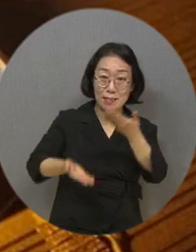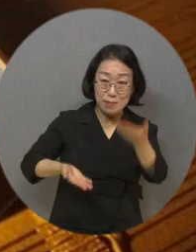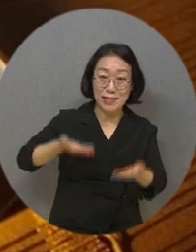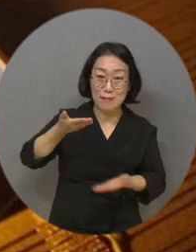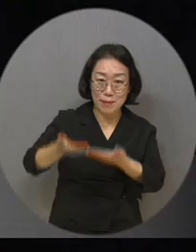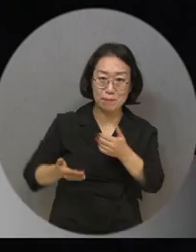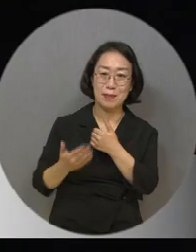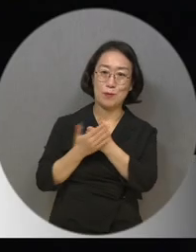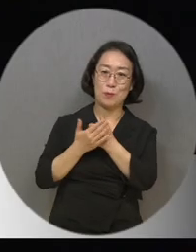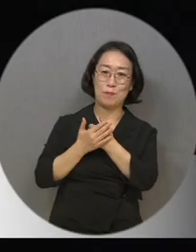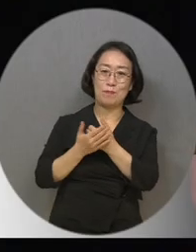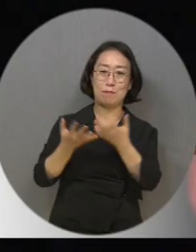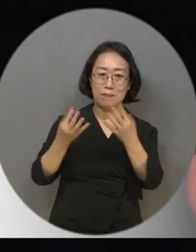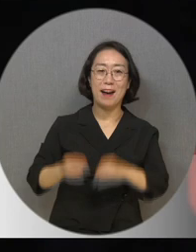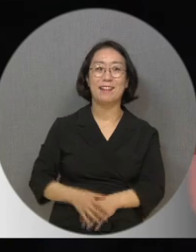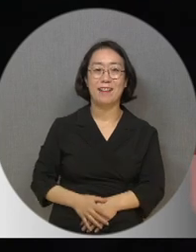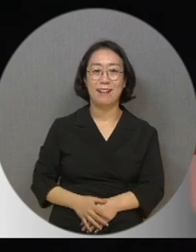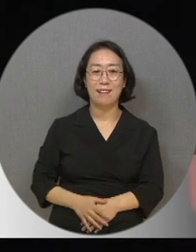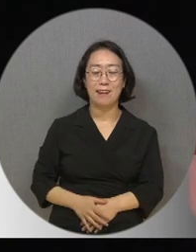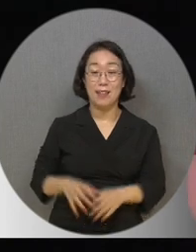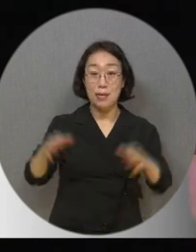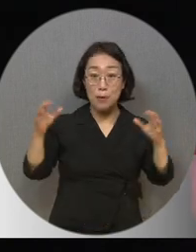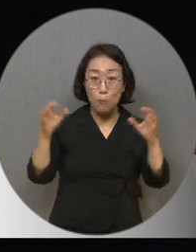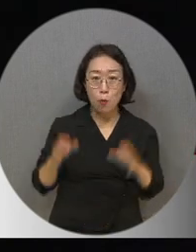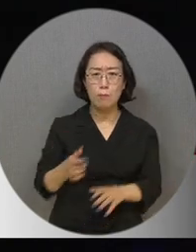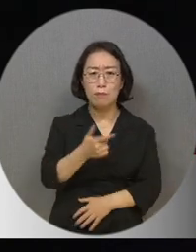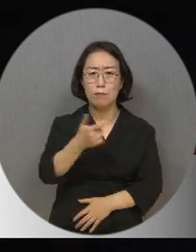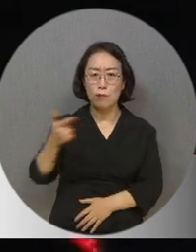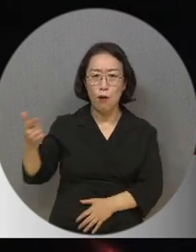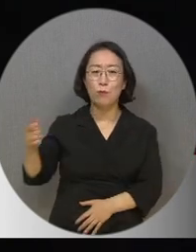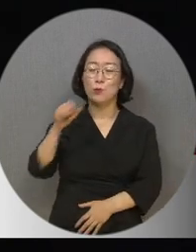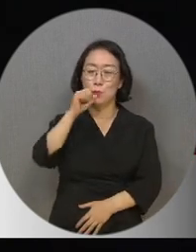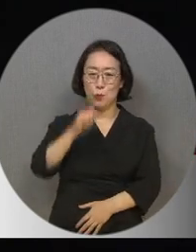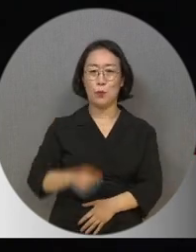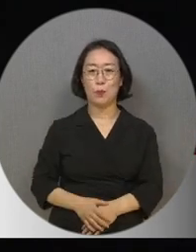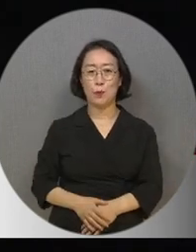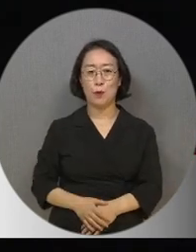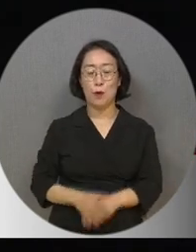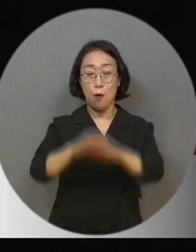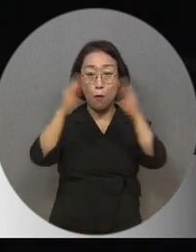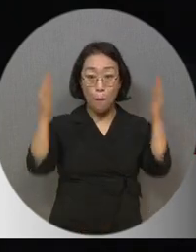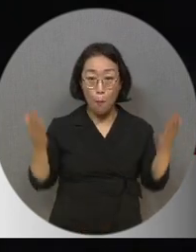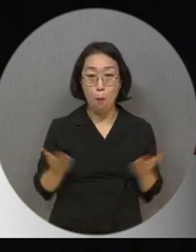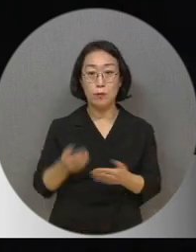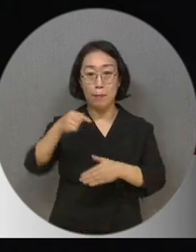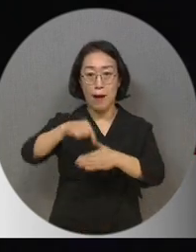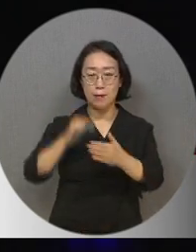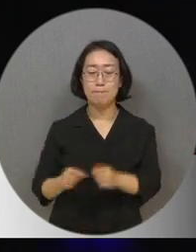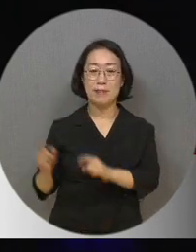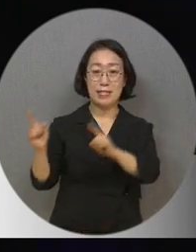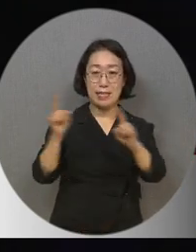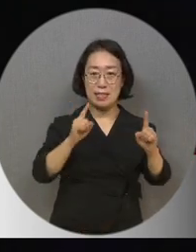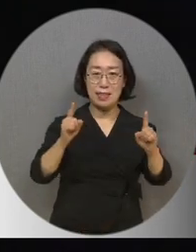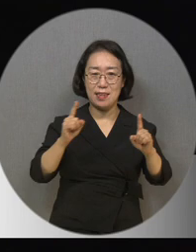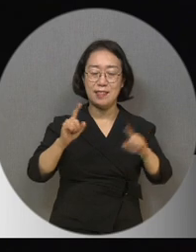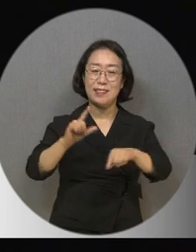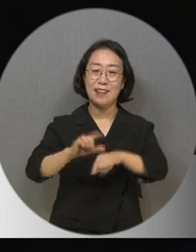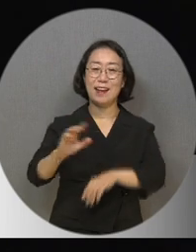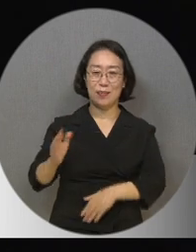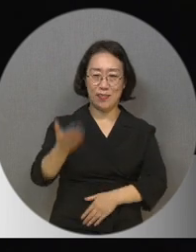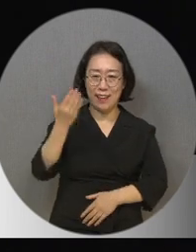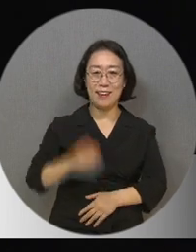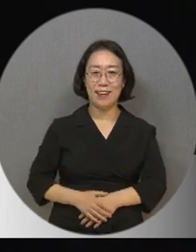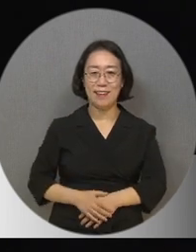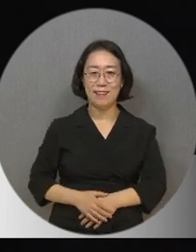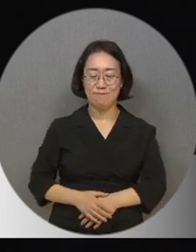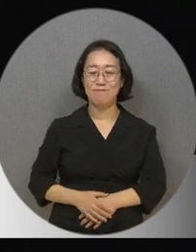응원합니다. 모임 자체가 너무나 좋고 그리고 모두가 다 같이 힐링하는 그런 시간이 되는 것 같습니다.